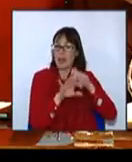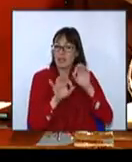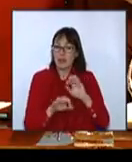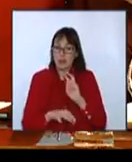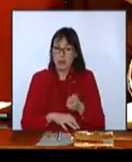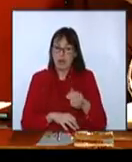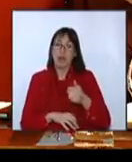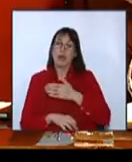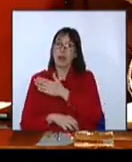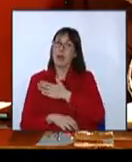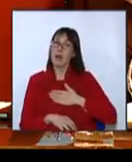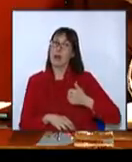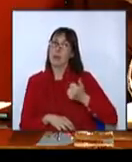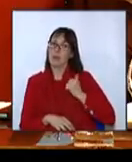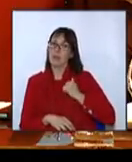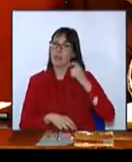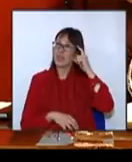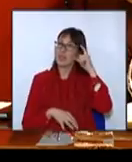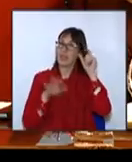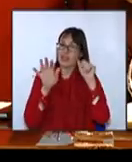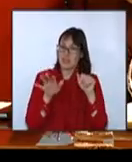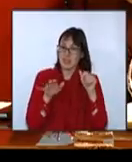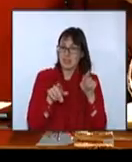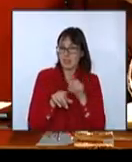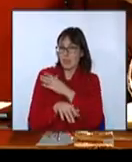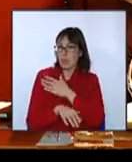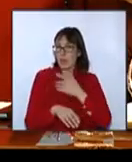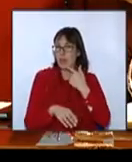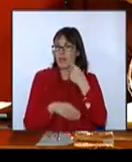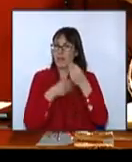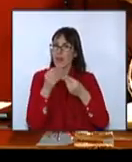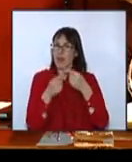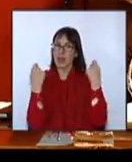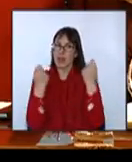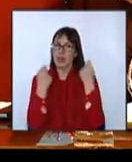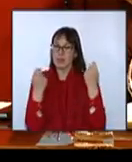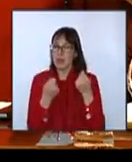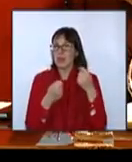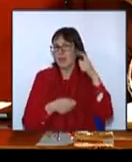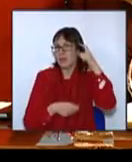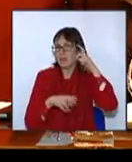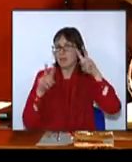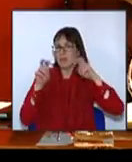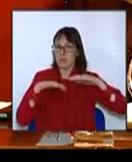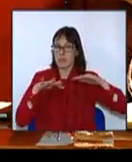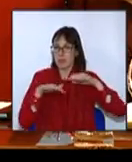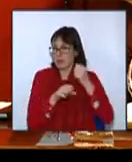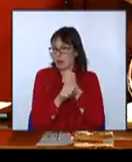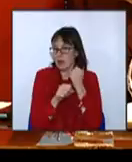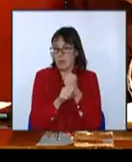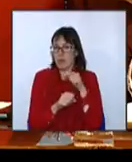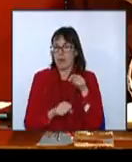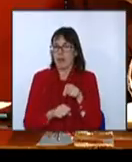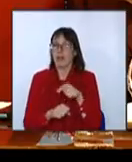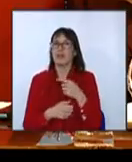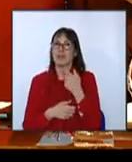volia marcar que estava fent campanya i agenda de la seva feina.